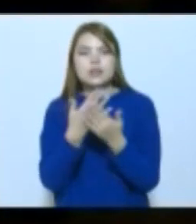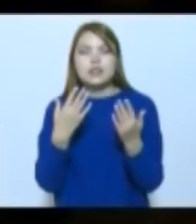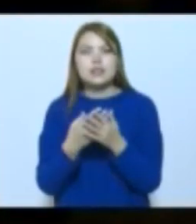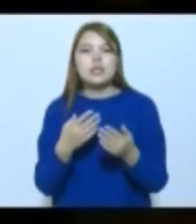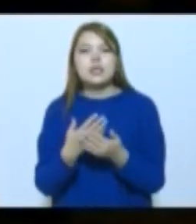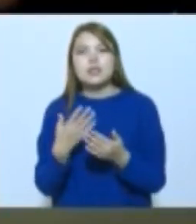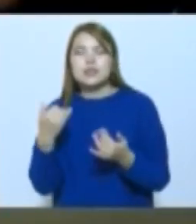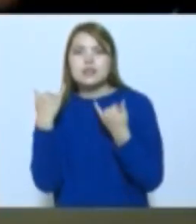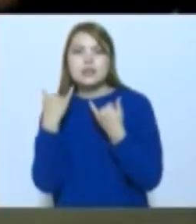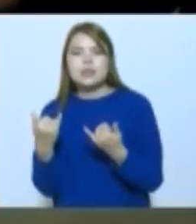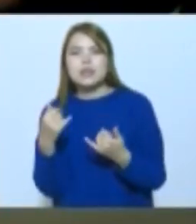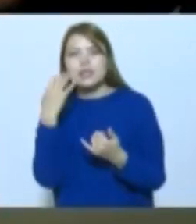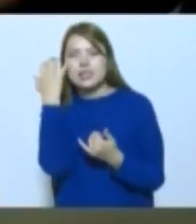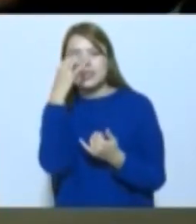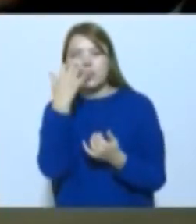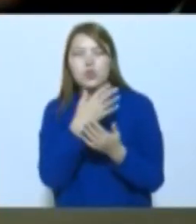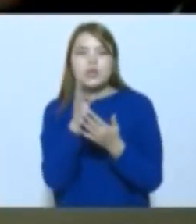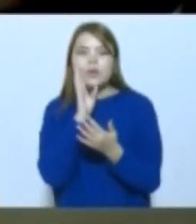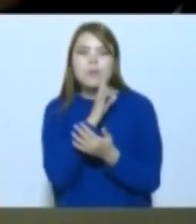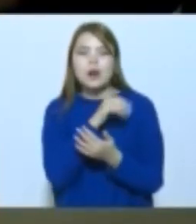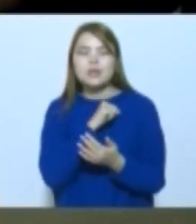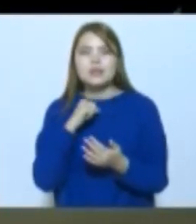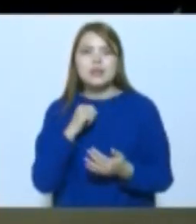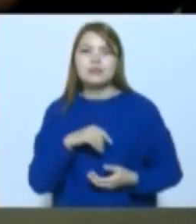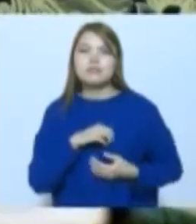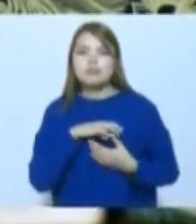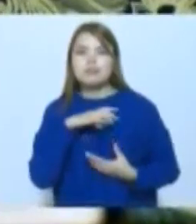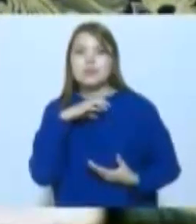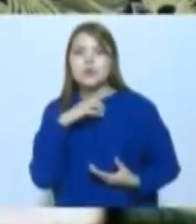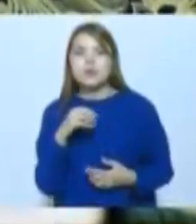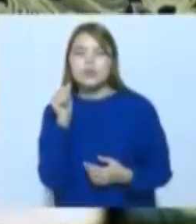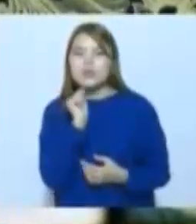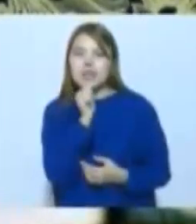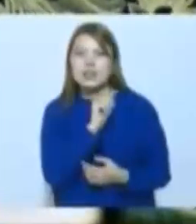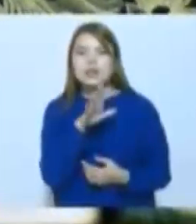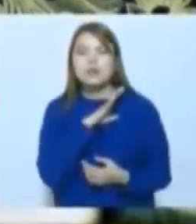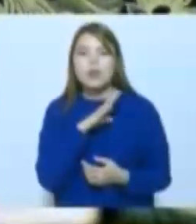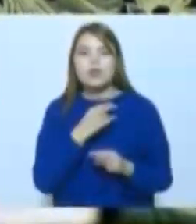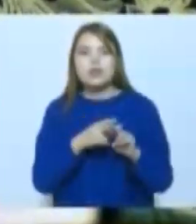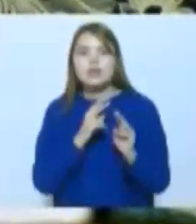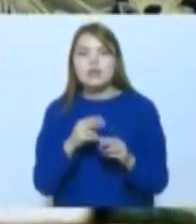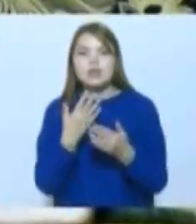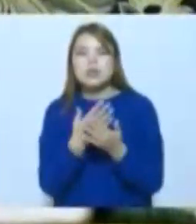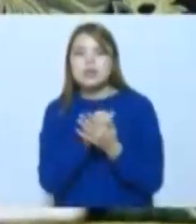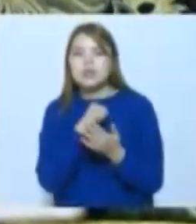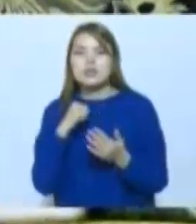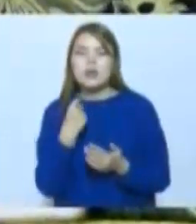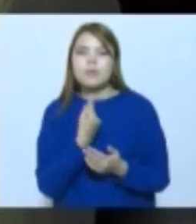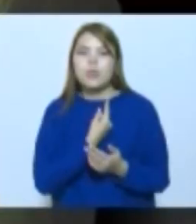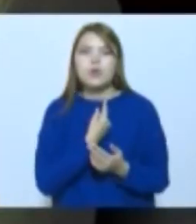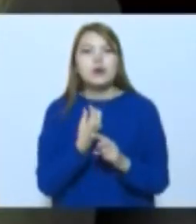айырылып, көз жанары суалған ана, ішіндегі шер шеменін ешкімге шығара алмаған зияш, жетімдіктен жасық өскен